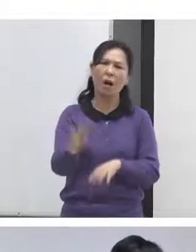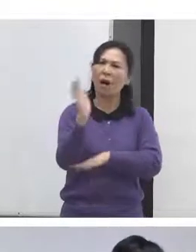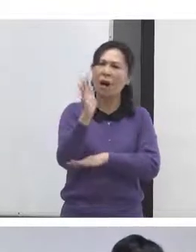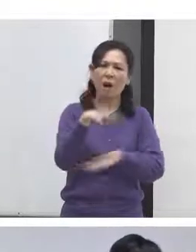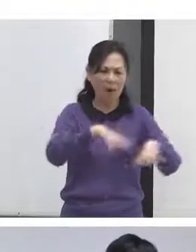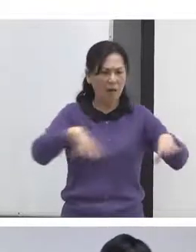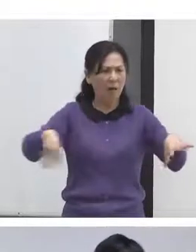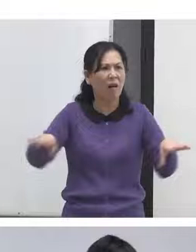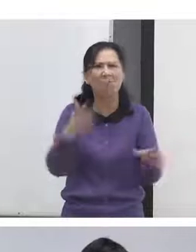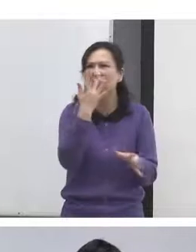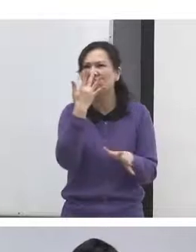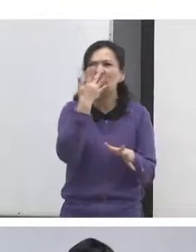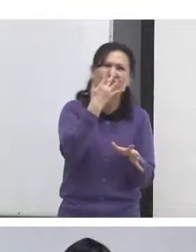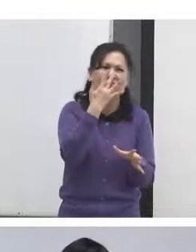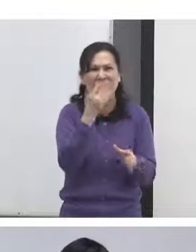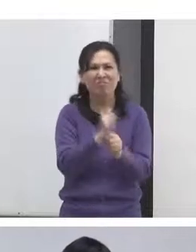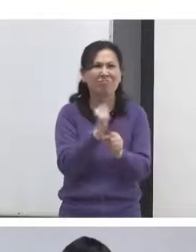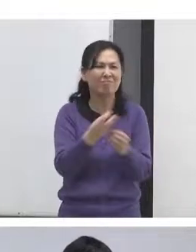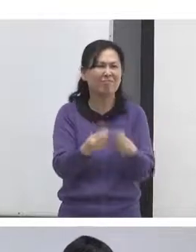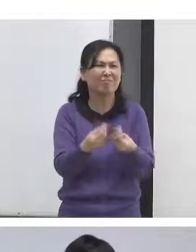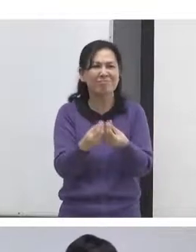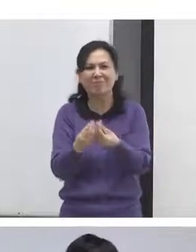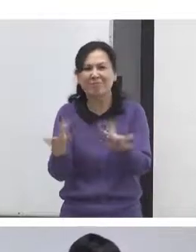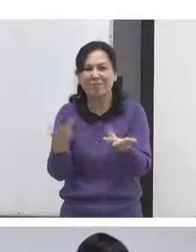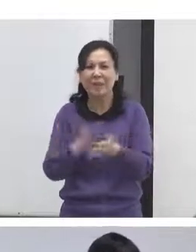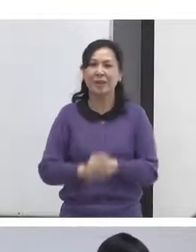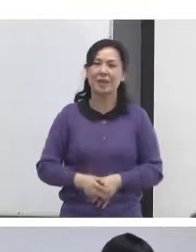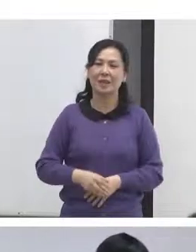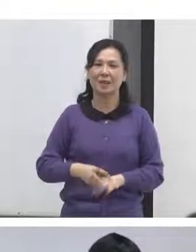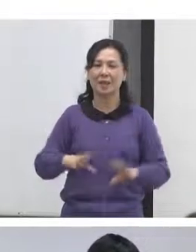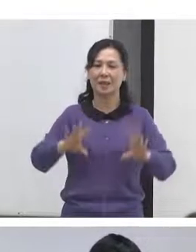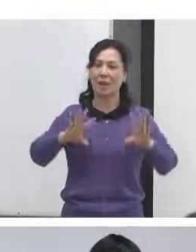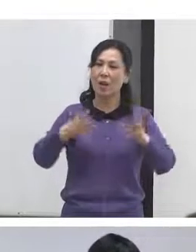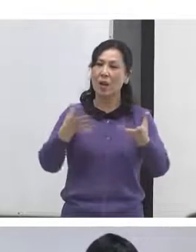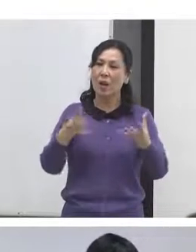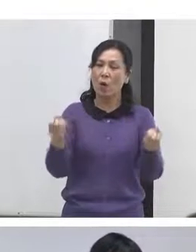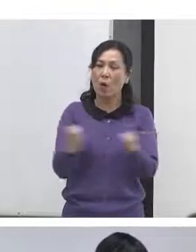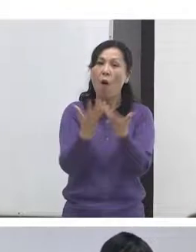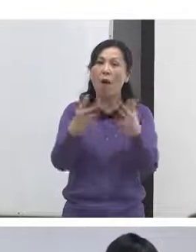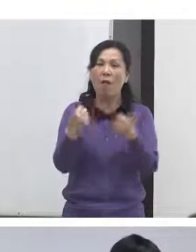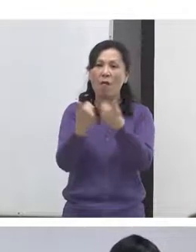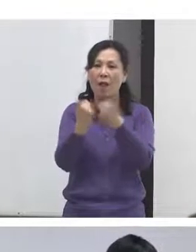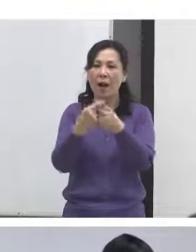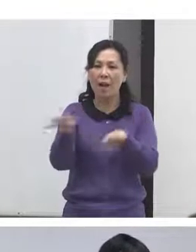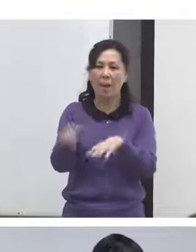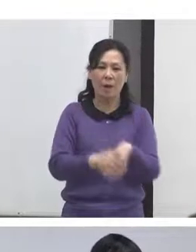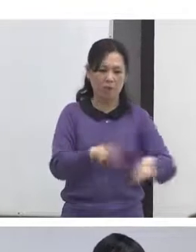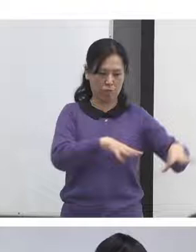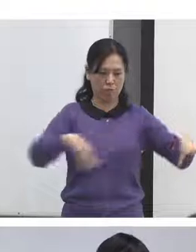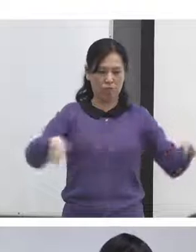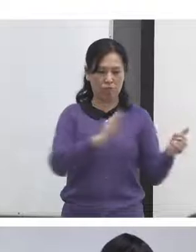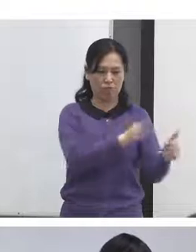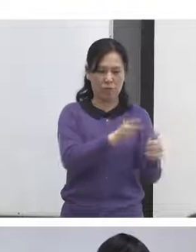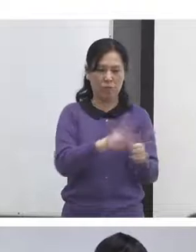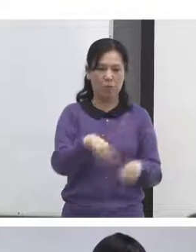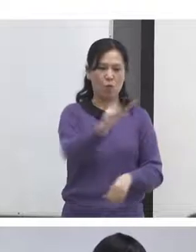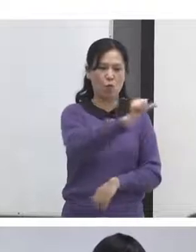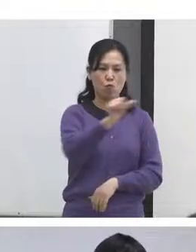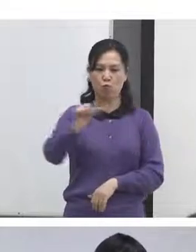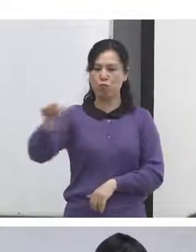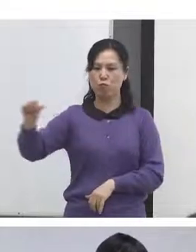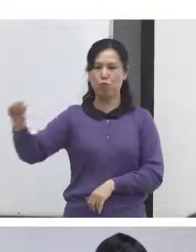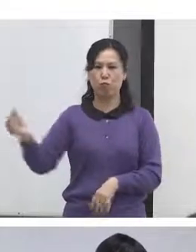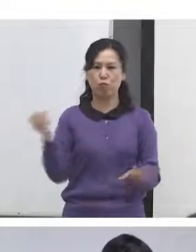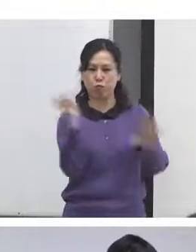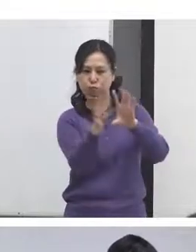么做。所以那时候国发会也定了一个 KPI， 就是你们全部部会都每个人都给我丢五个资料集，但是我没有要你们丢什么，因为其实中